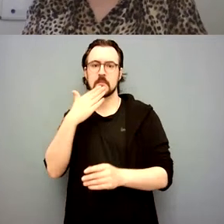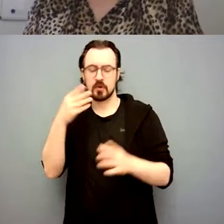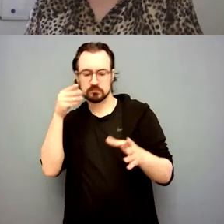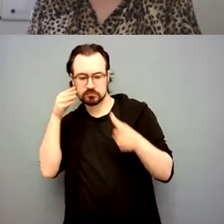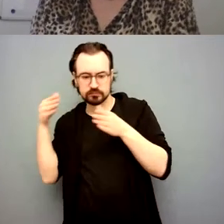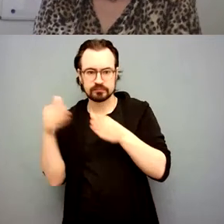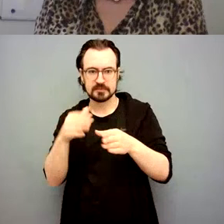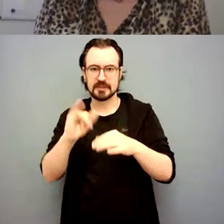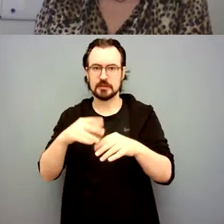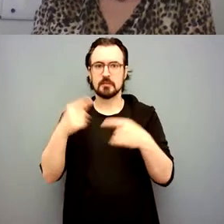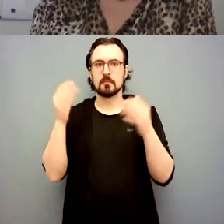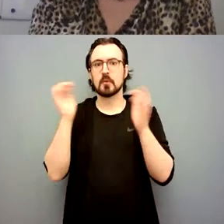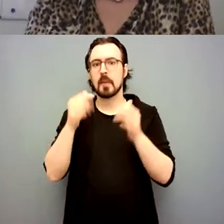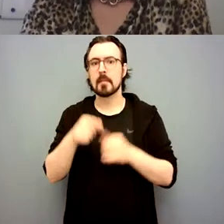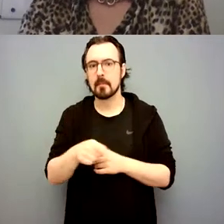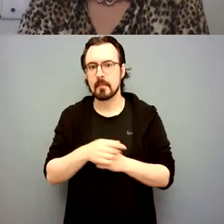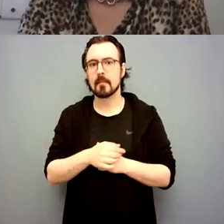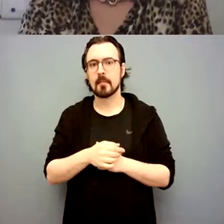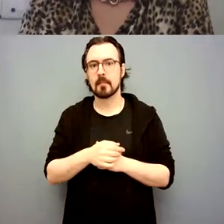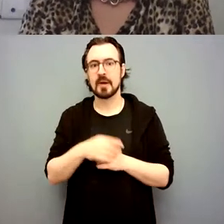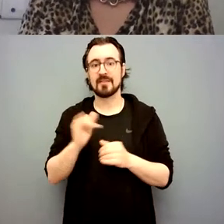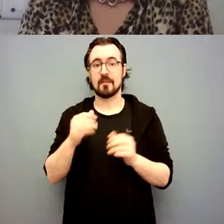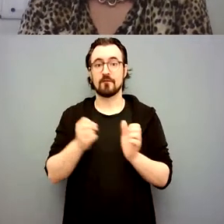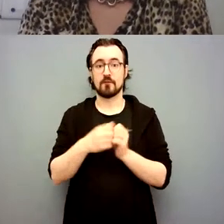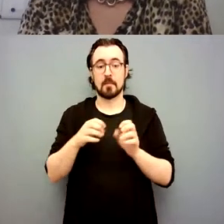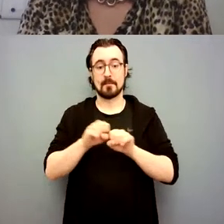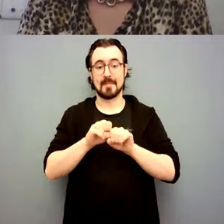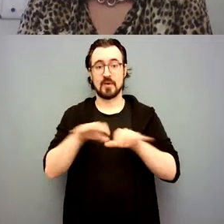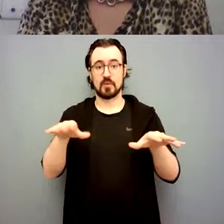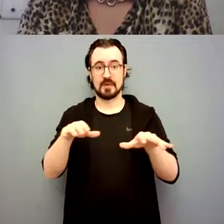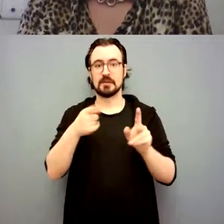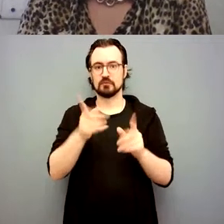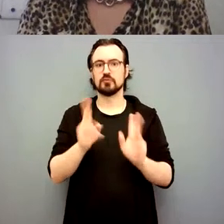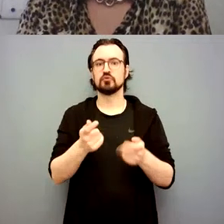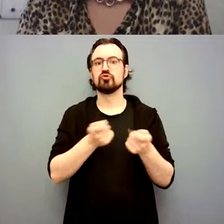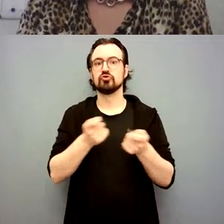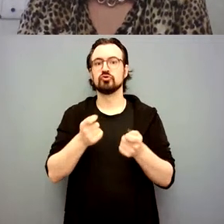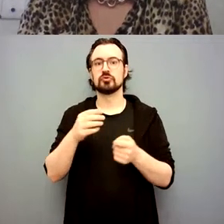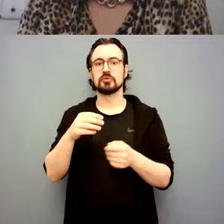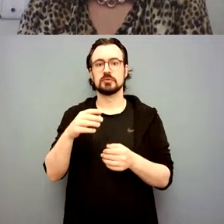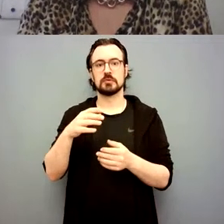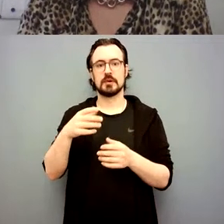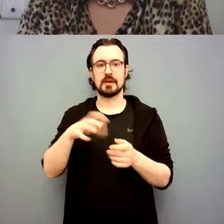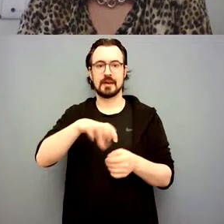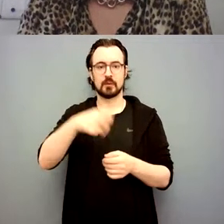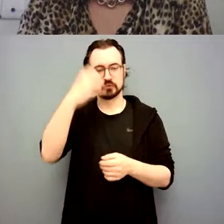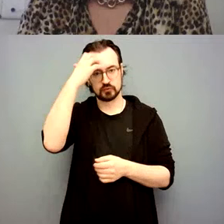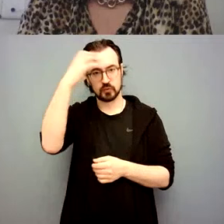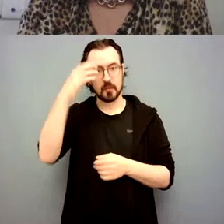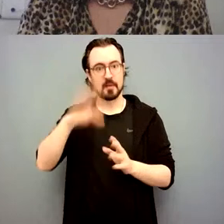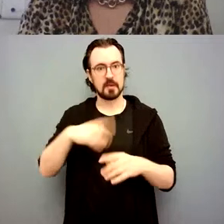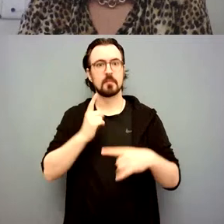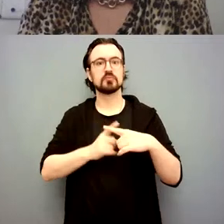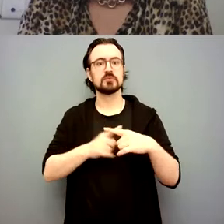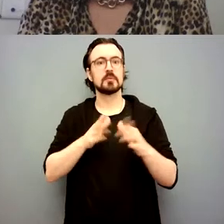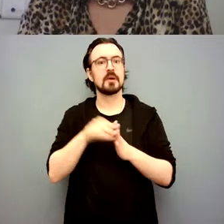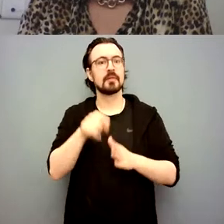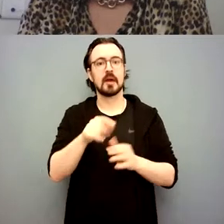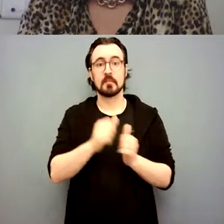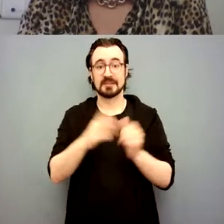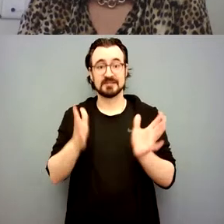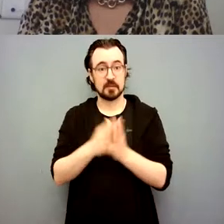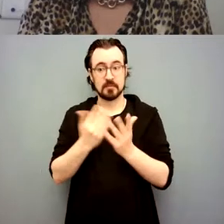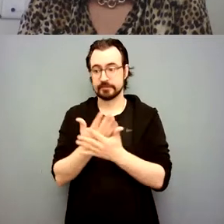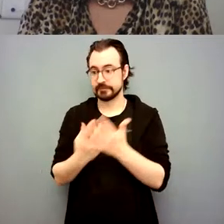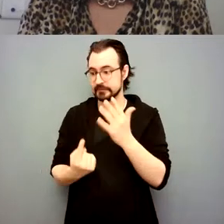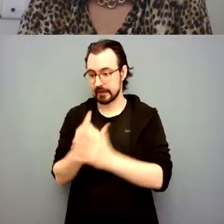problematiken. Från majoritetens håll, alltså de som styr i Region Stockholm, har man varit positiv till det här, men samtidigt så har ingenting hänt